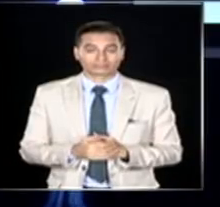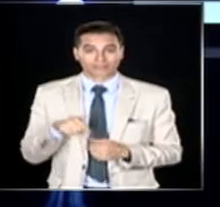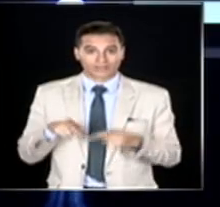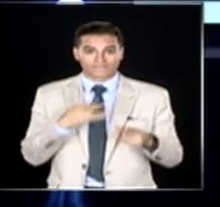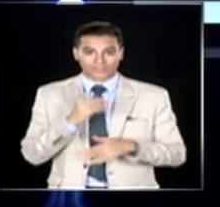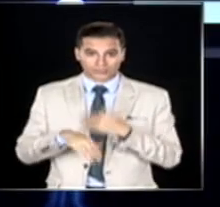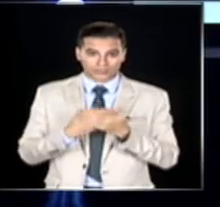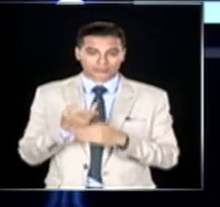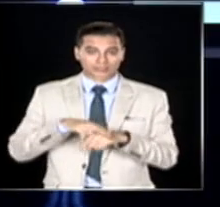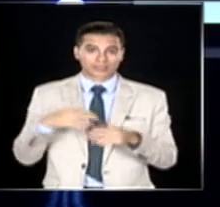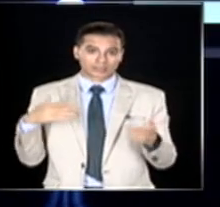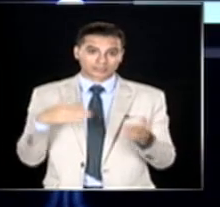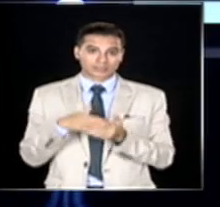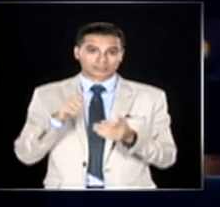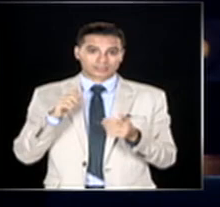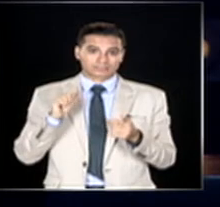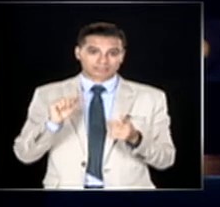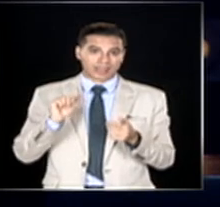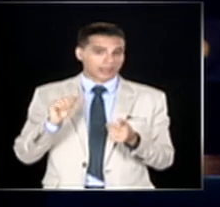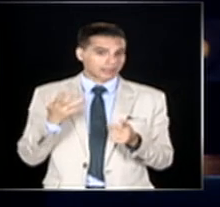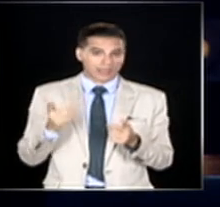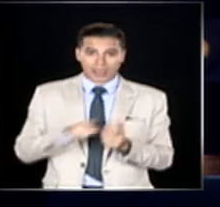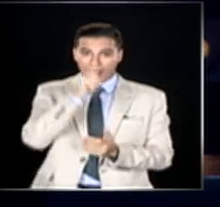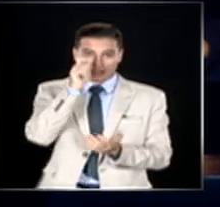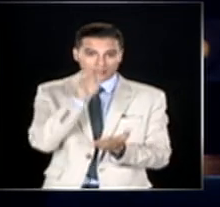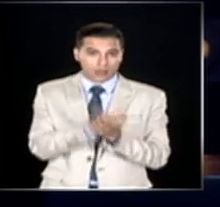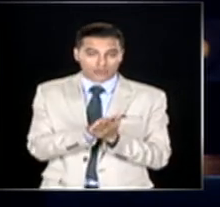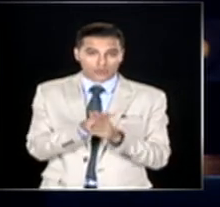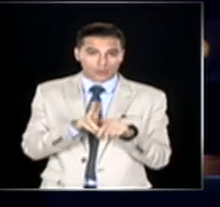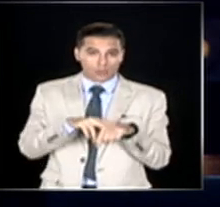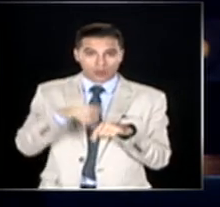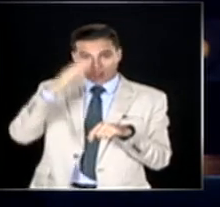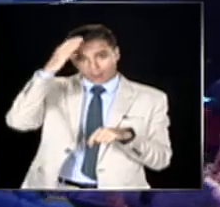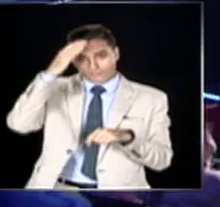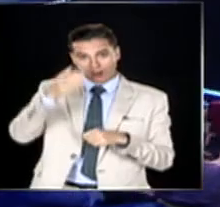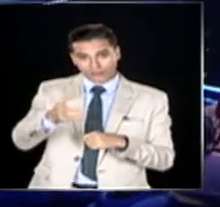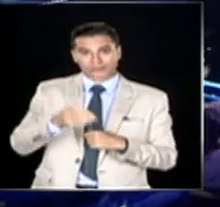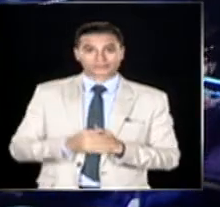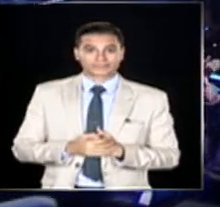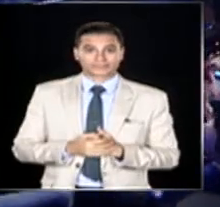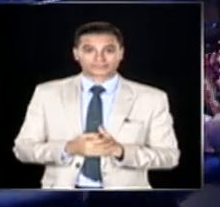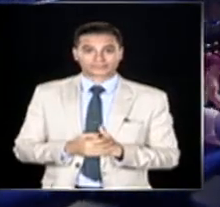هنخرج فاصل وهنرجع مرة تانية مع آخر فقرة، فقرة عجلة الحظ والعباقرة.